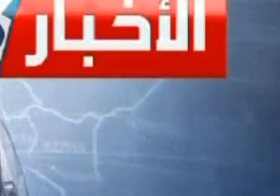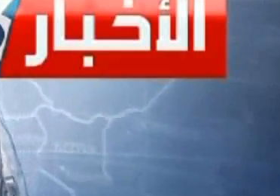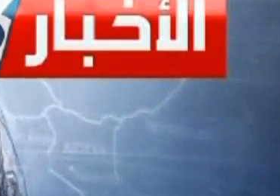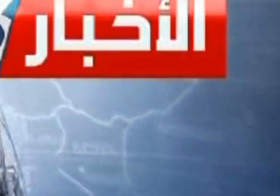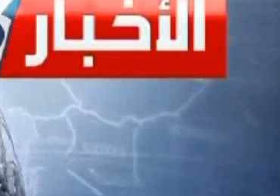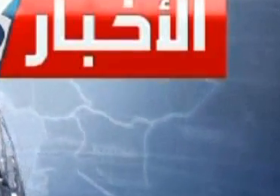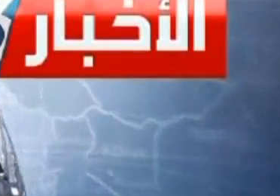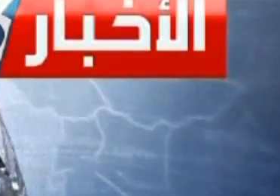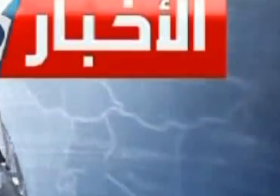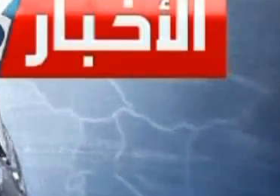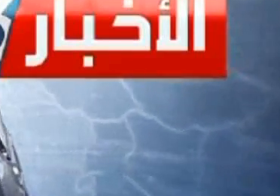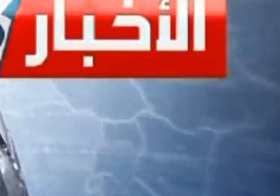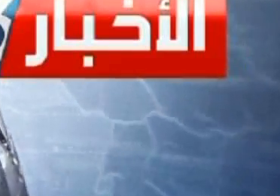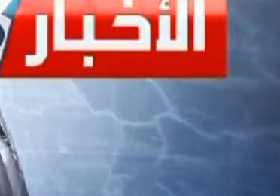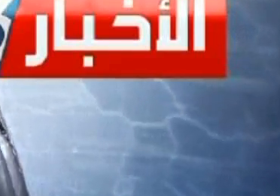اللقاء